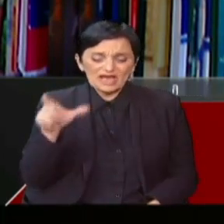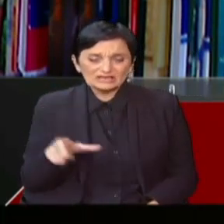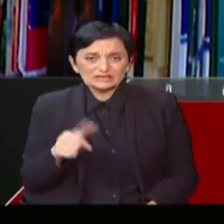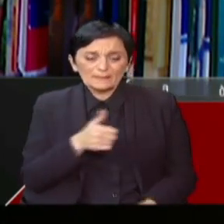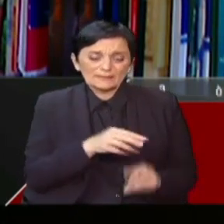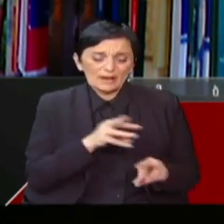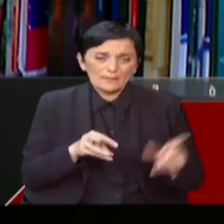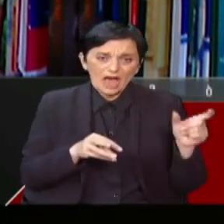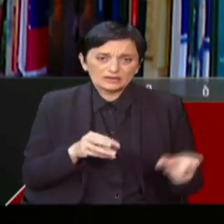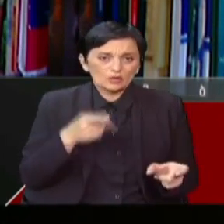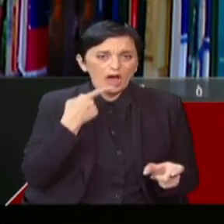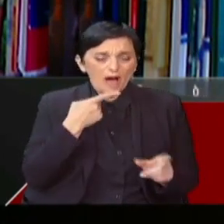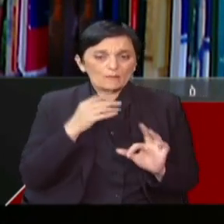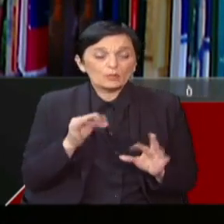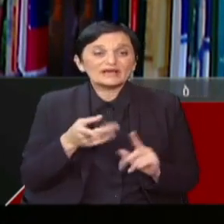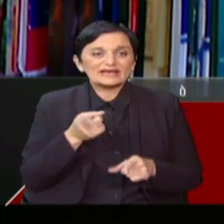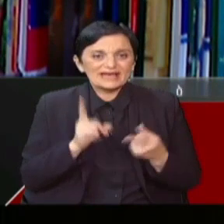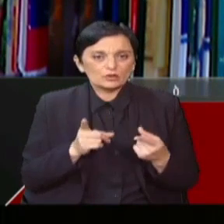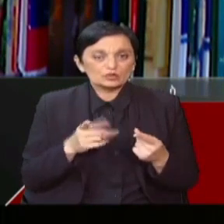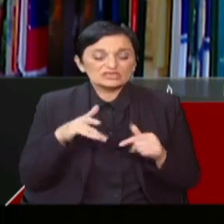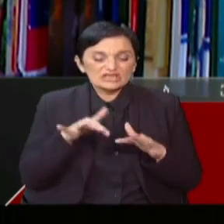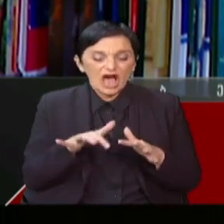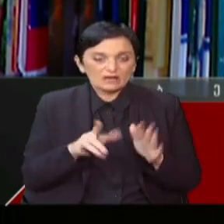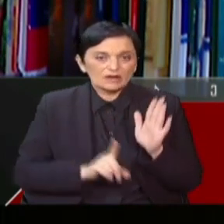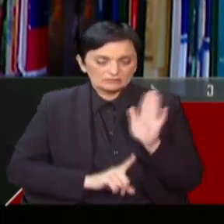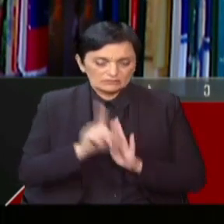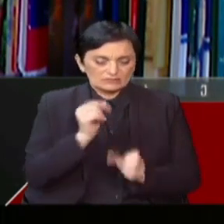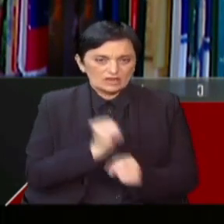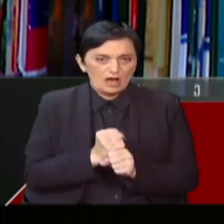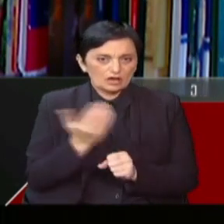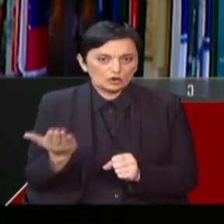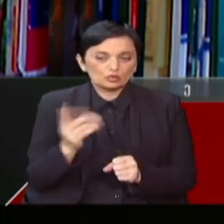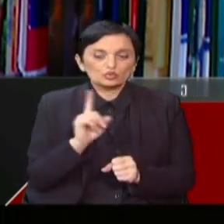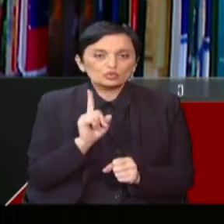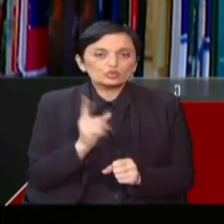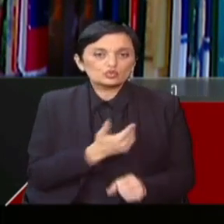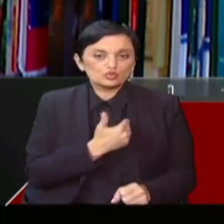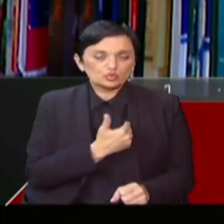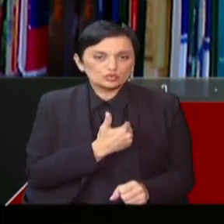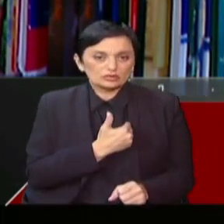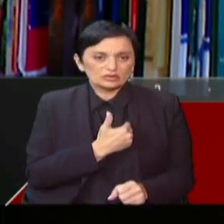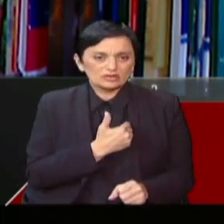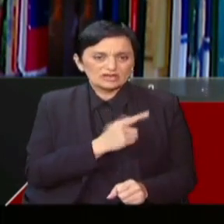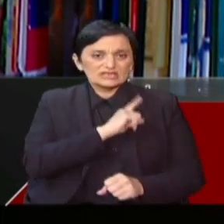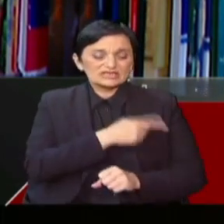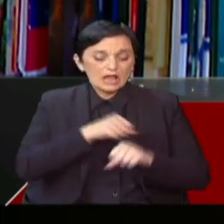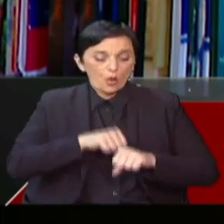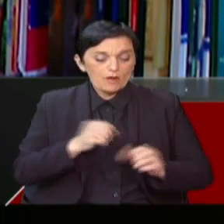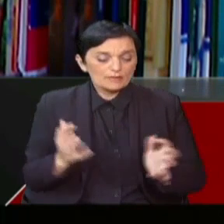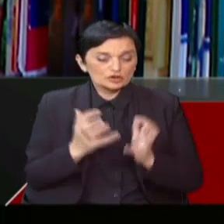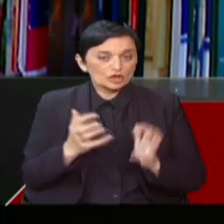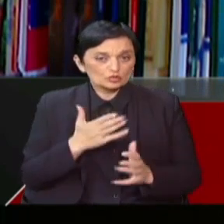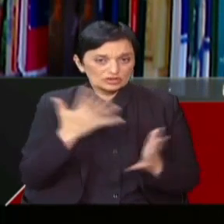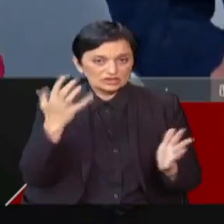ეს პრემიერ-მინისტრი ამბობენ და რეალურად მოკიდონ საქმეს ხელი, თუ მათ რამე კიდევ სურთ გარდა ძალაუფლების შენარჩუნებისა.